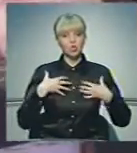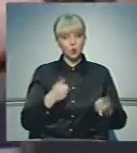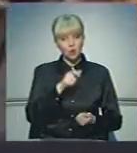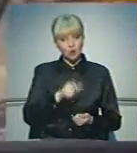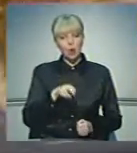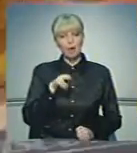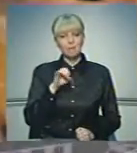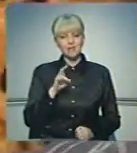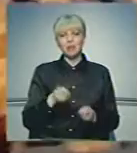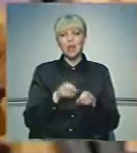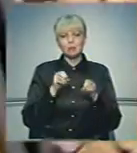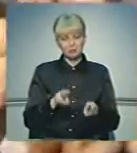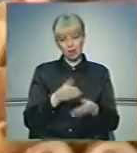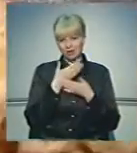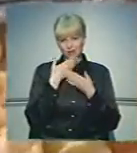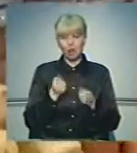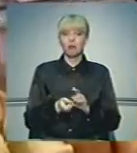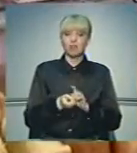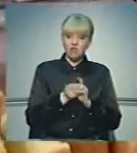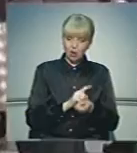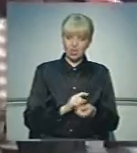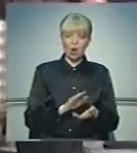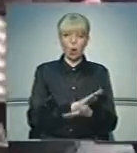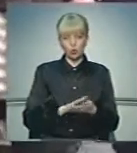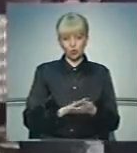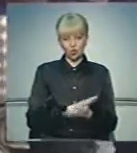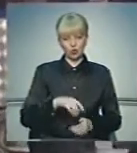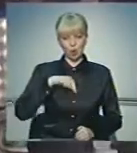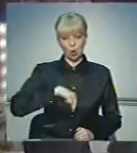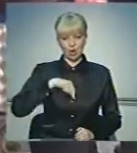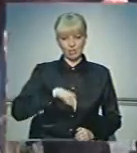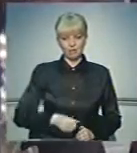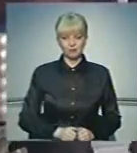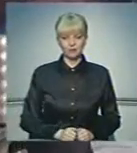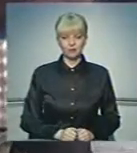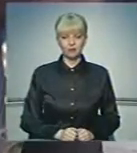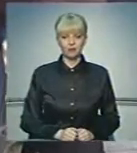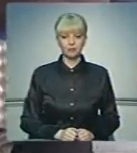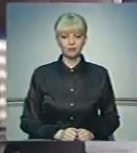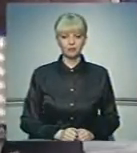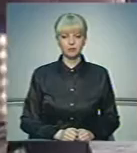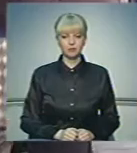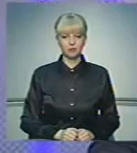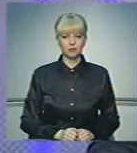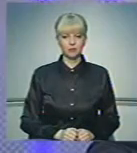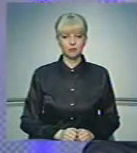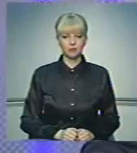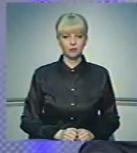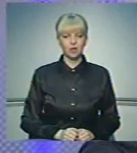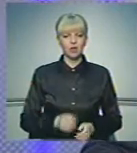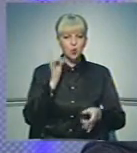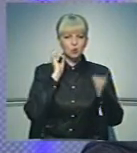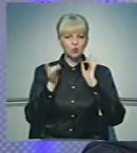людей піст небезпеки не несе, а навпаки очищує організм. Альвіна Бремчук, Андрій Бойчук, телеканал «Буковина». Шум